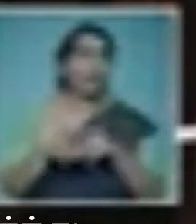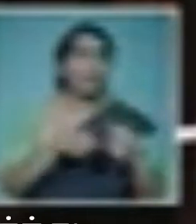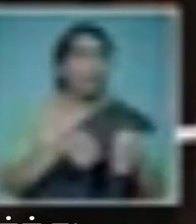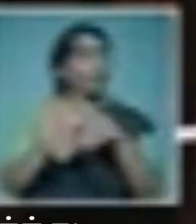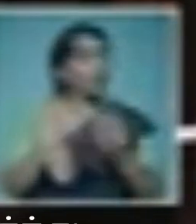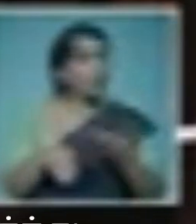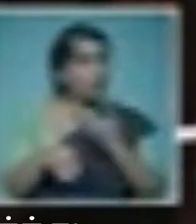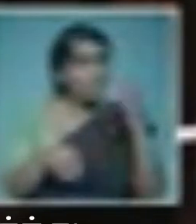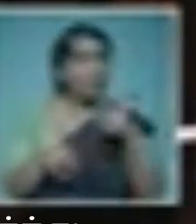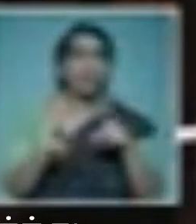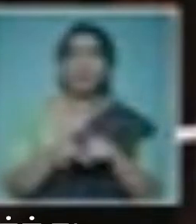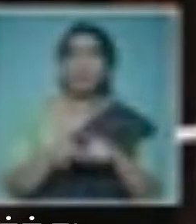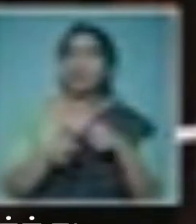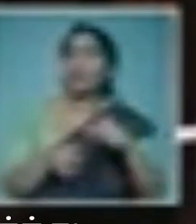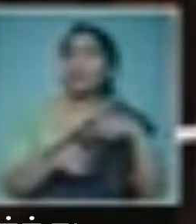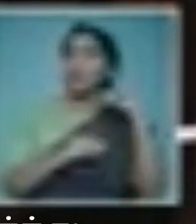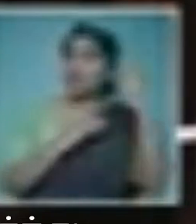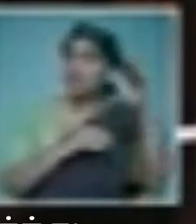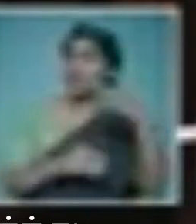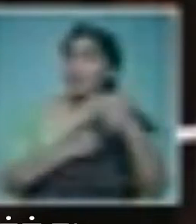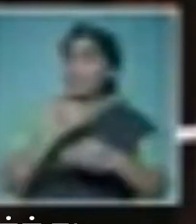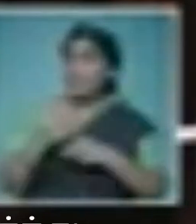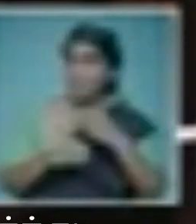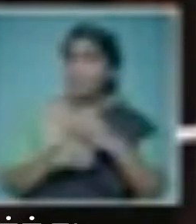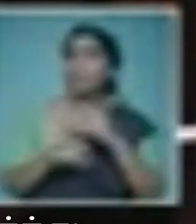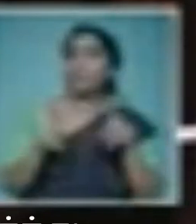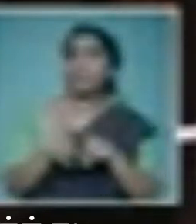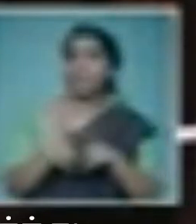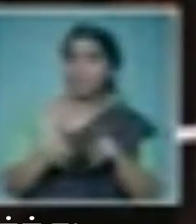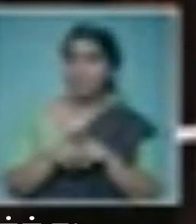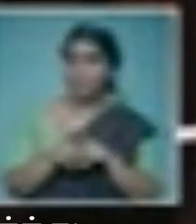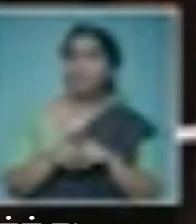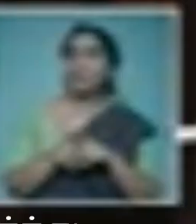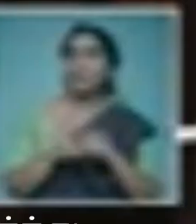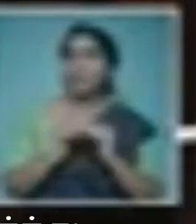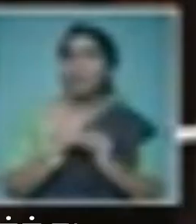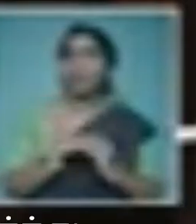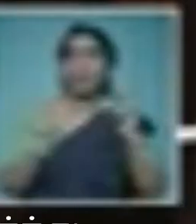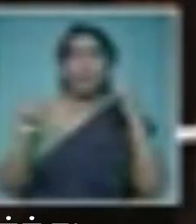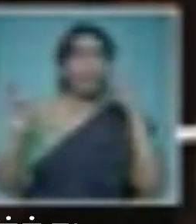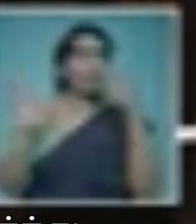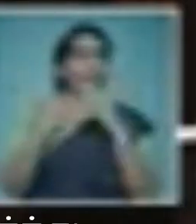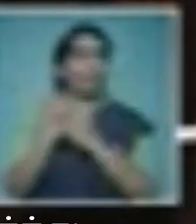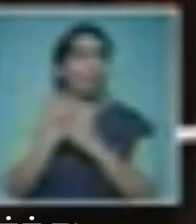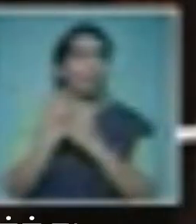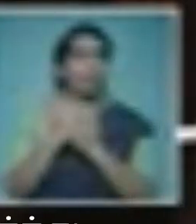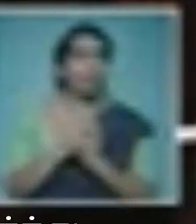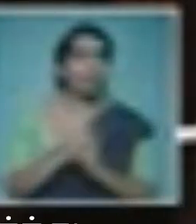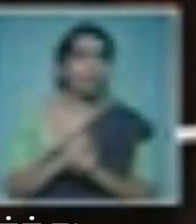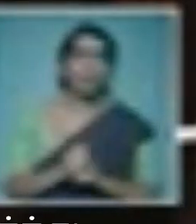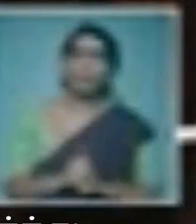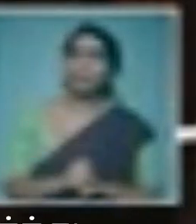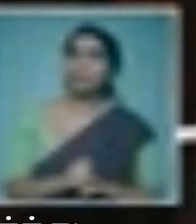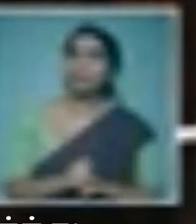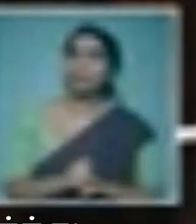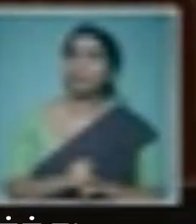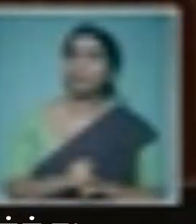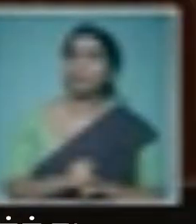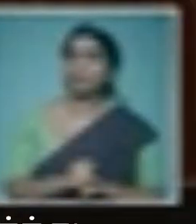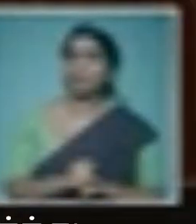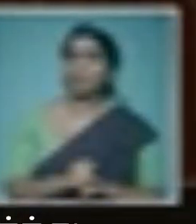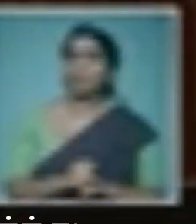හදන්න පුළුවන් ඒක හරහා අපේ අපනායන කර්මාන්තය දියුණු කරන්න පුළුවන් හැබැයි ඒ වගේ තත්ත්වයක් තියෙනවා කවර සවනාරල